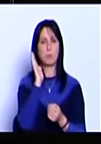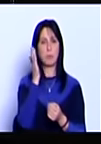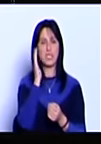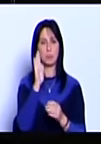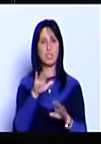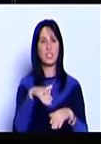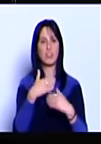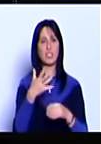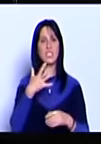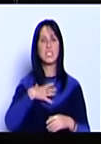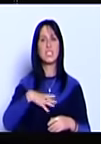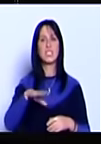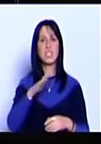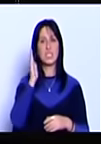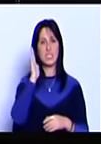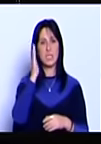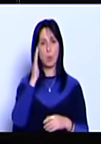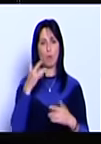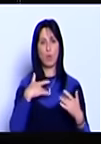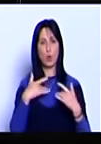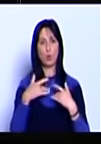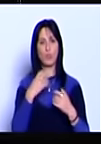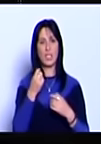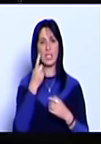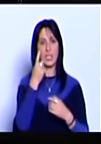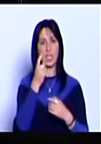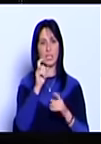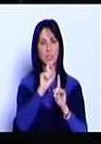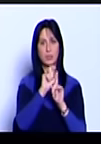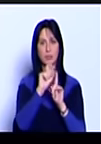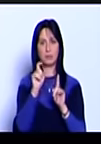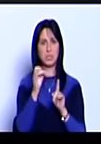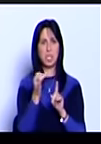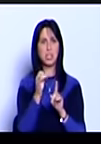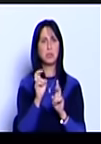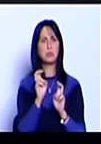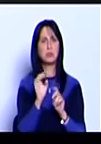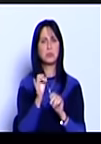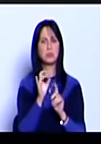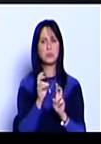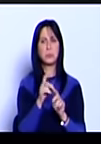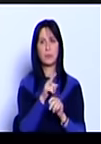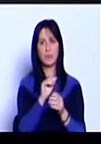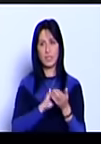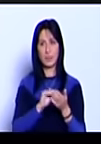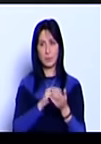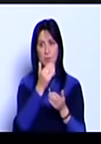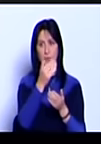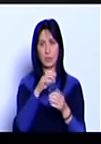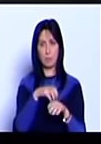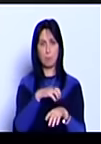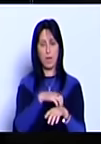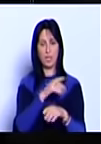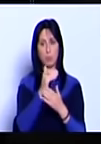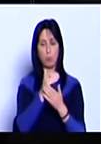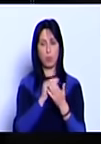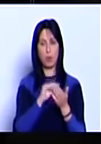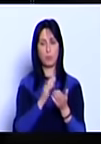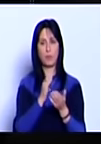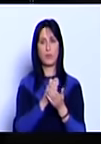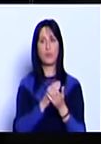პერსპექტივას გვთავაზობთ საქართველოს სამომავლო როლზე. კიდევ ერთი ციტატა მინდა წაგიკითხოთ. აი თქვენ წერთ ასეთ თქვენი პარტიის პროგრამაში